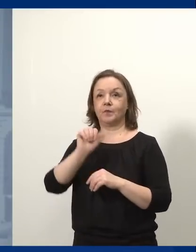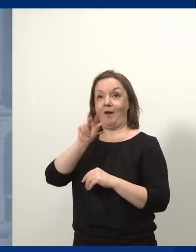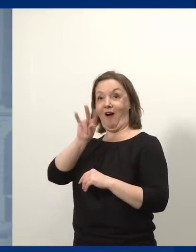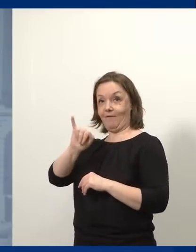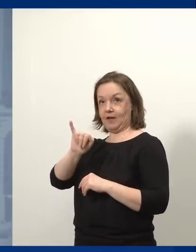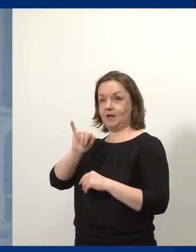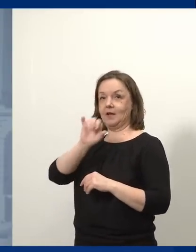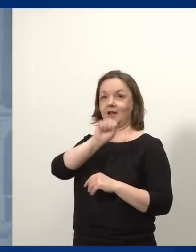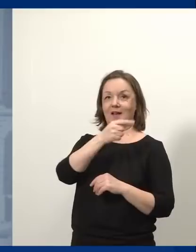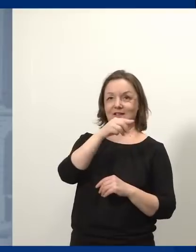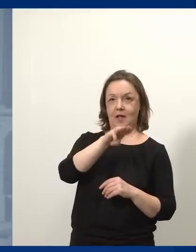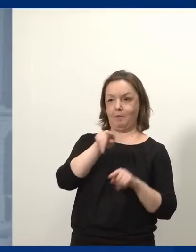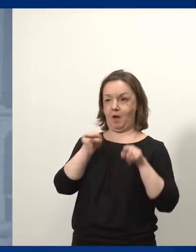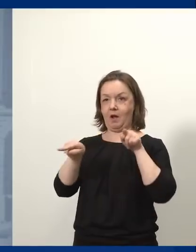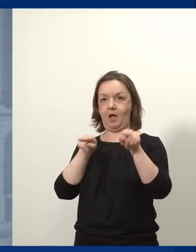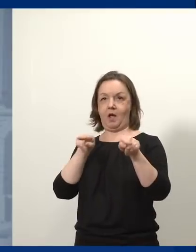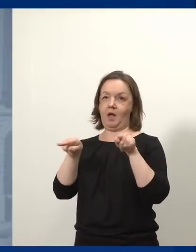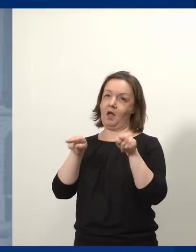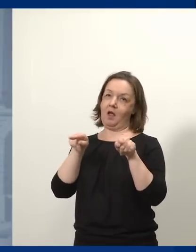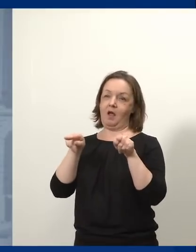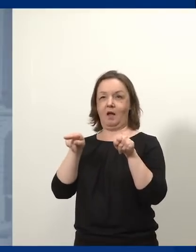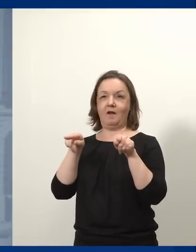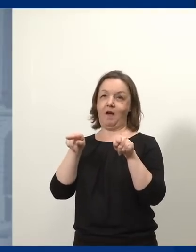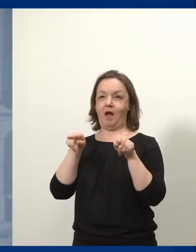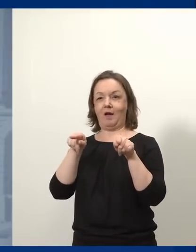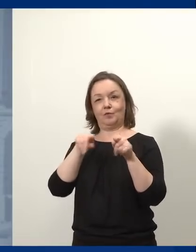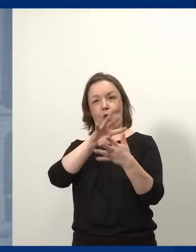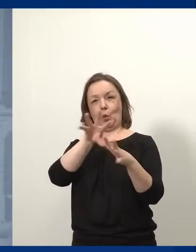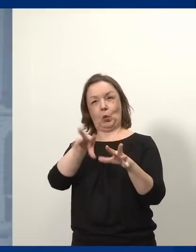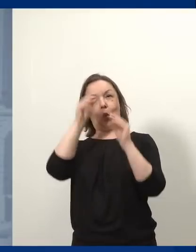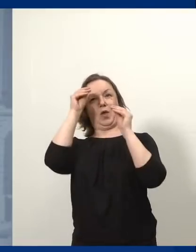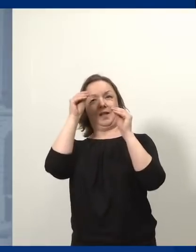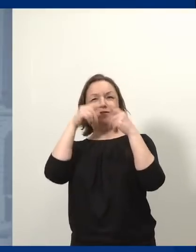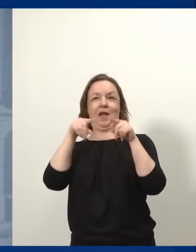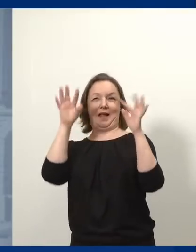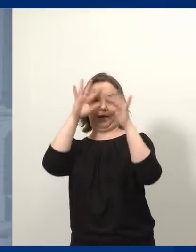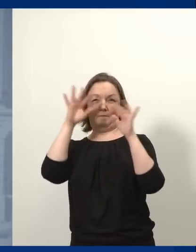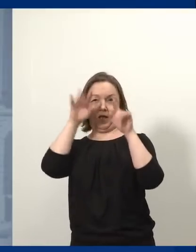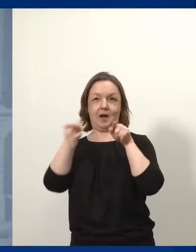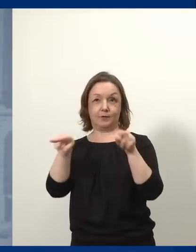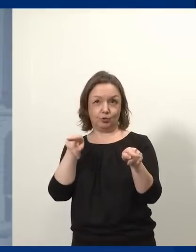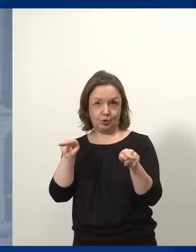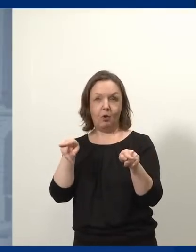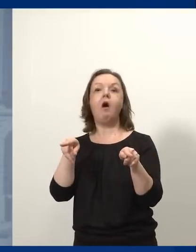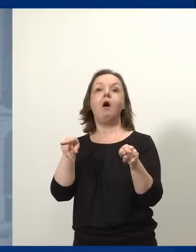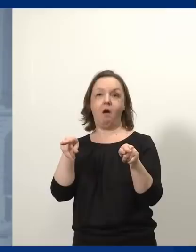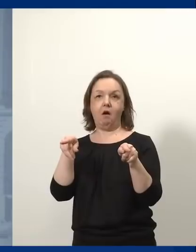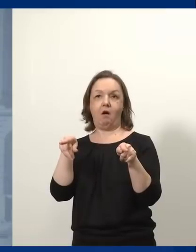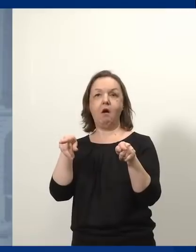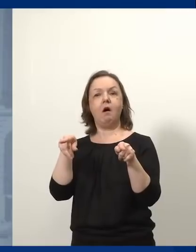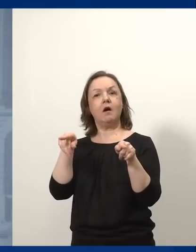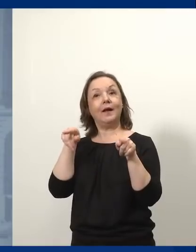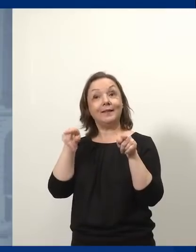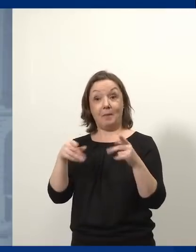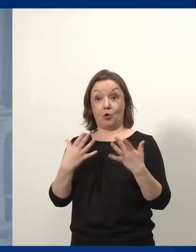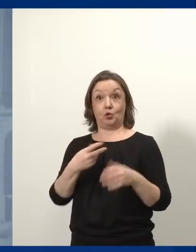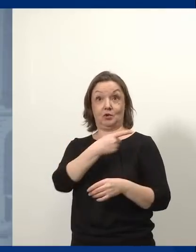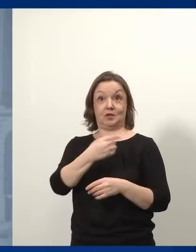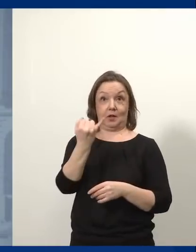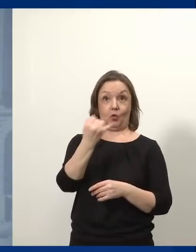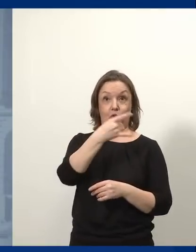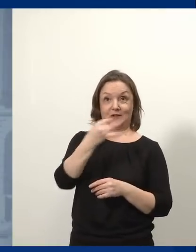sosiaali- ja terveysministeriön väliseen tulkintaerimielisyyteen, niin näillä pykälillä ei ole vaikutusta siihen,